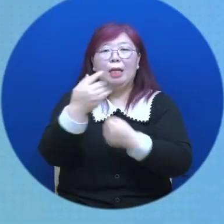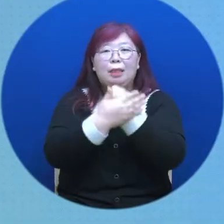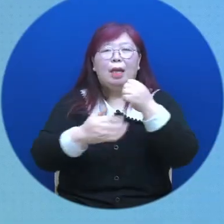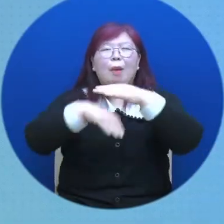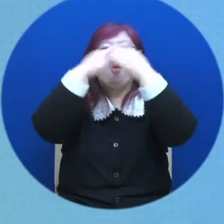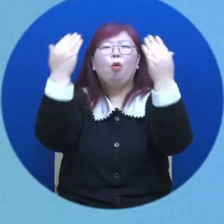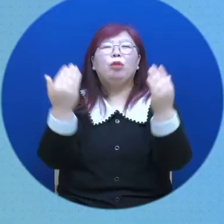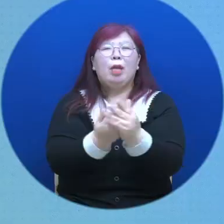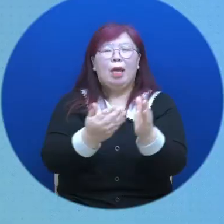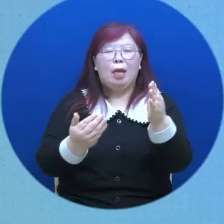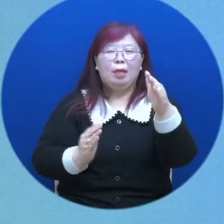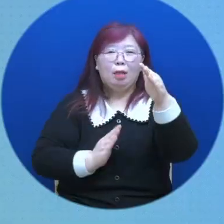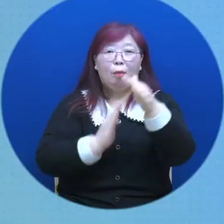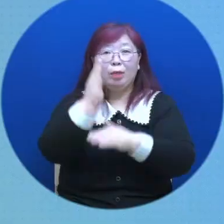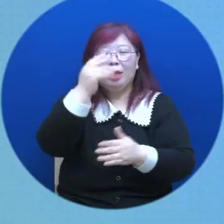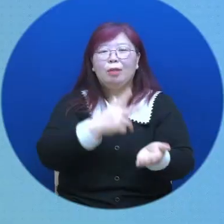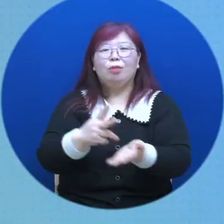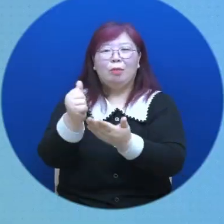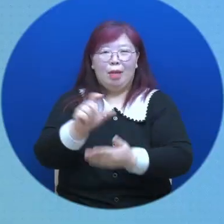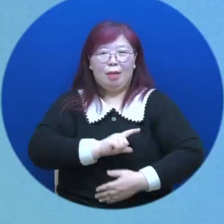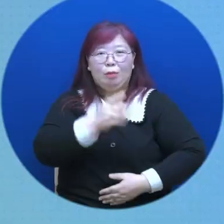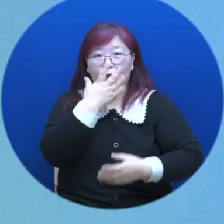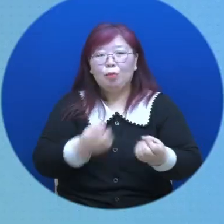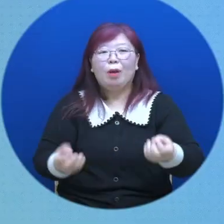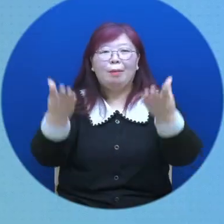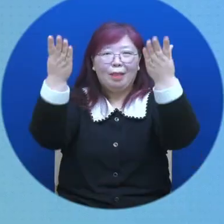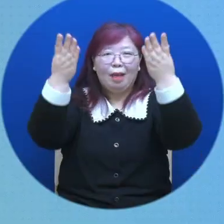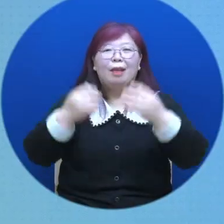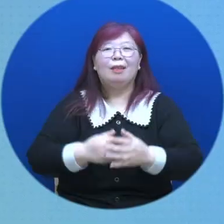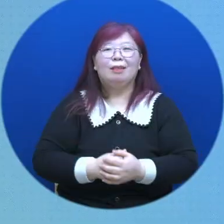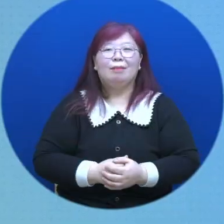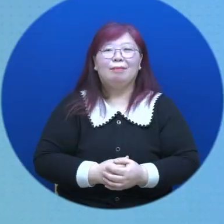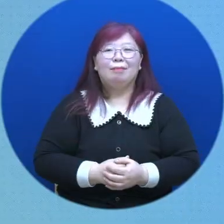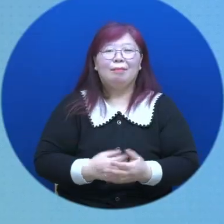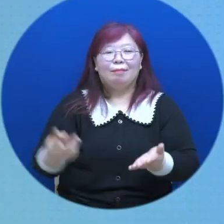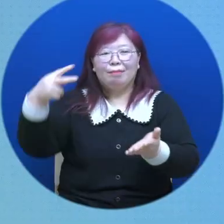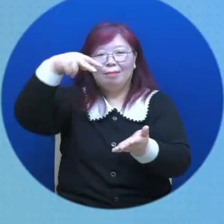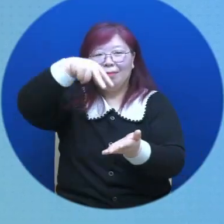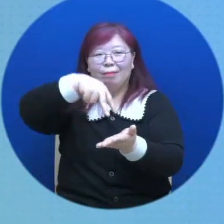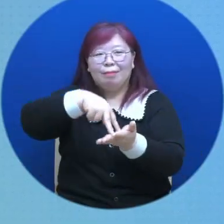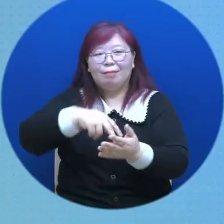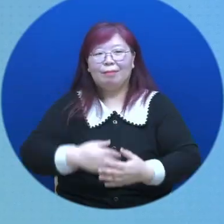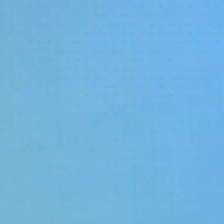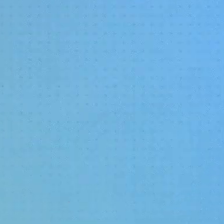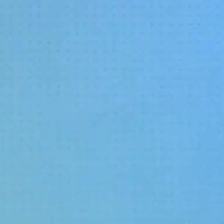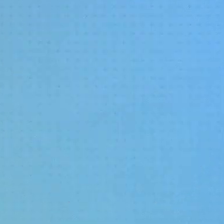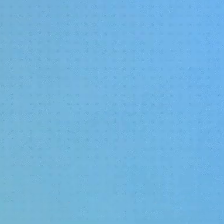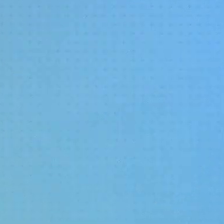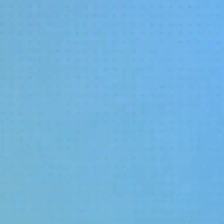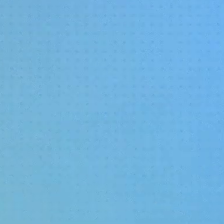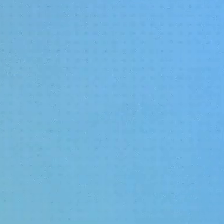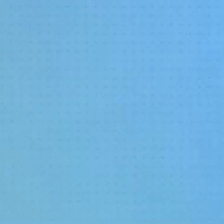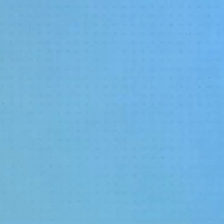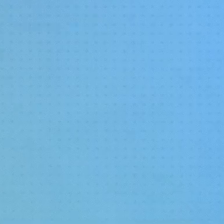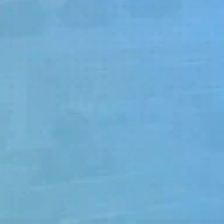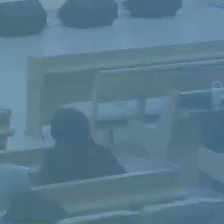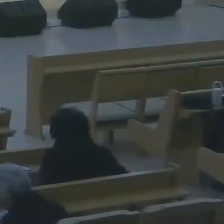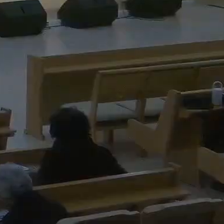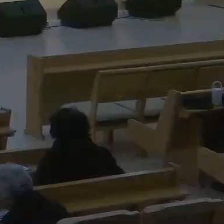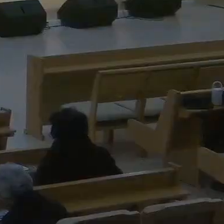모두에게 넘쳐나기를 주님의 이름으로 축원합니다. 모두 자리에 일어나 뜻을 생각하며